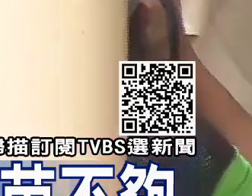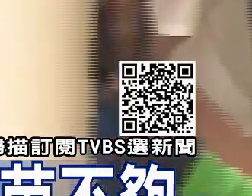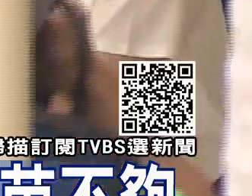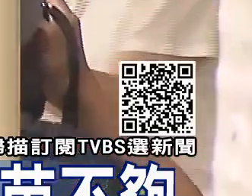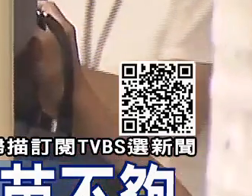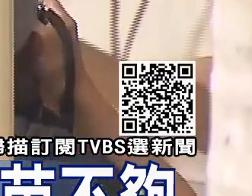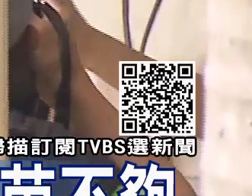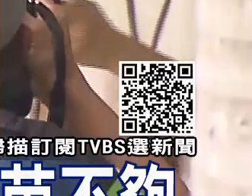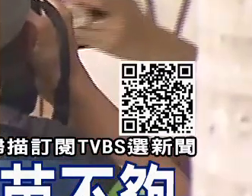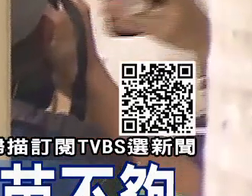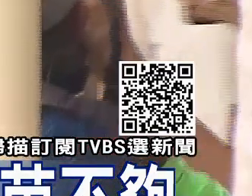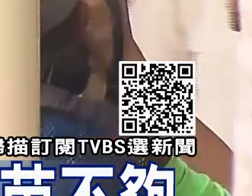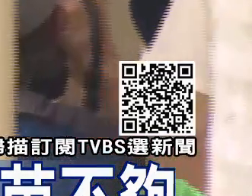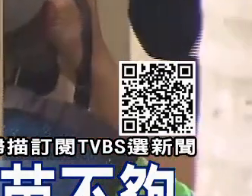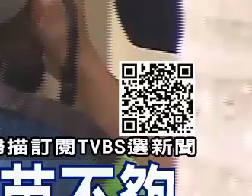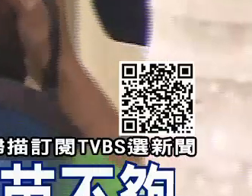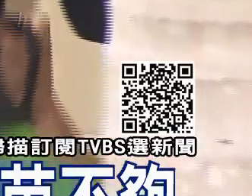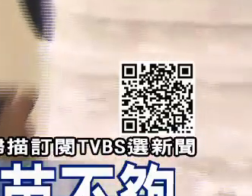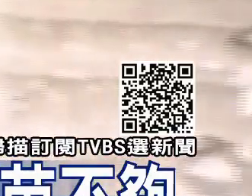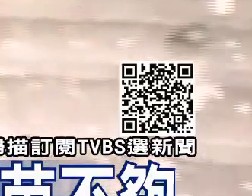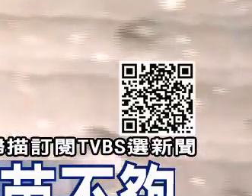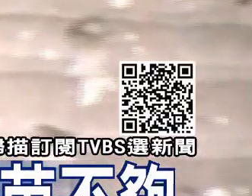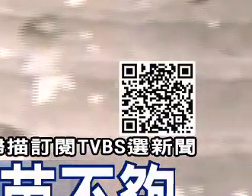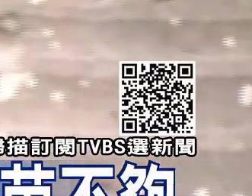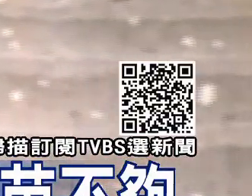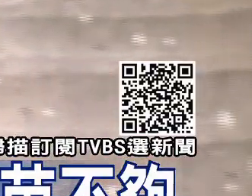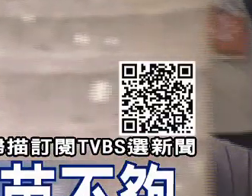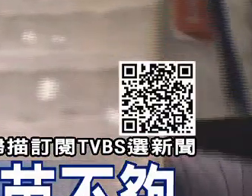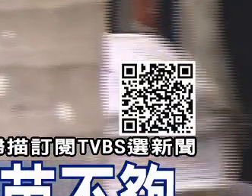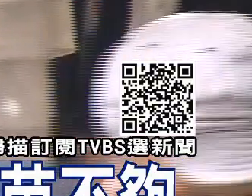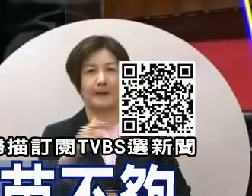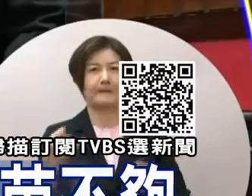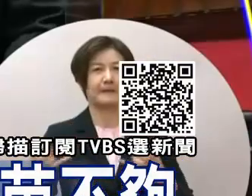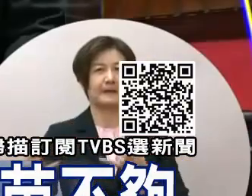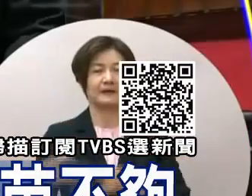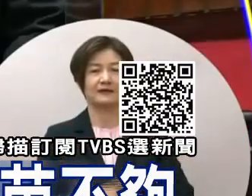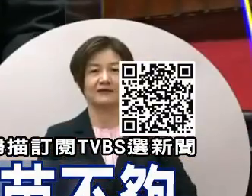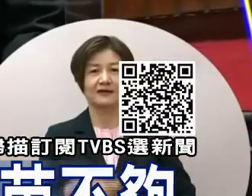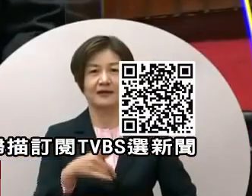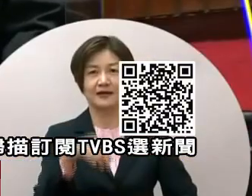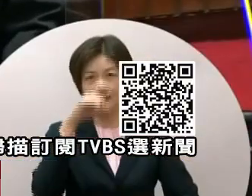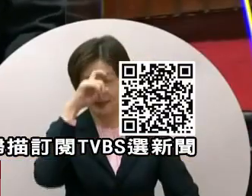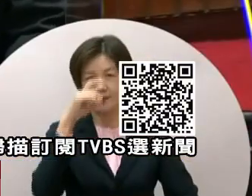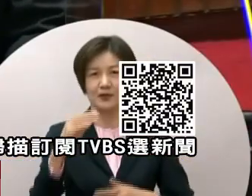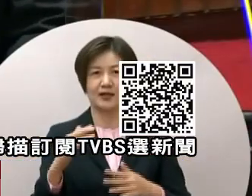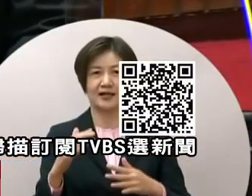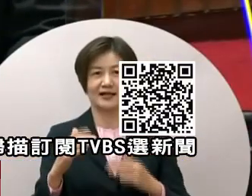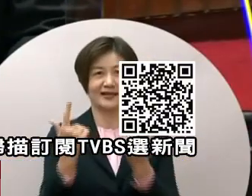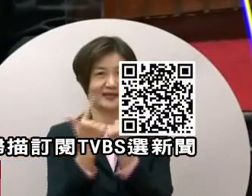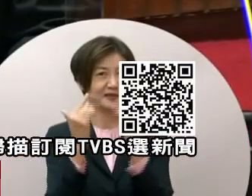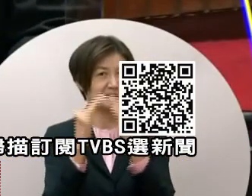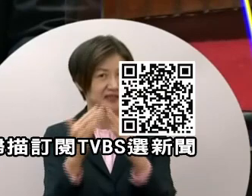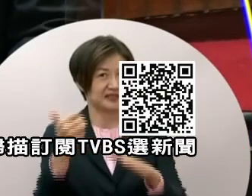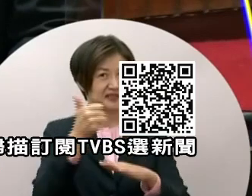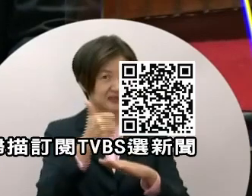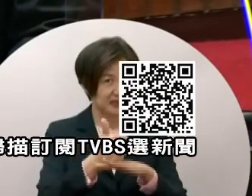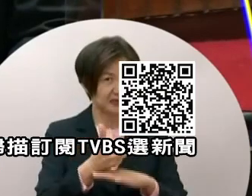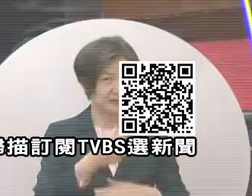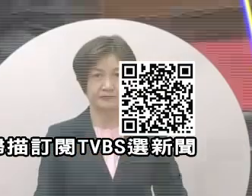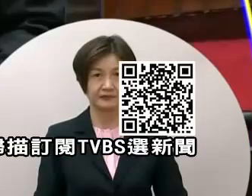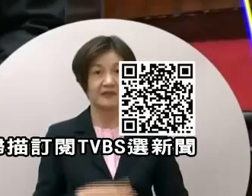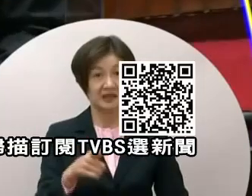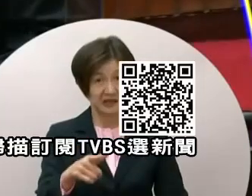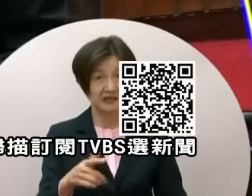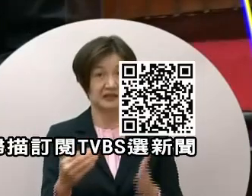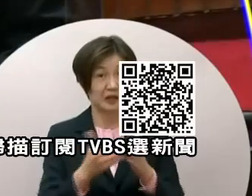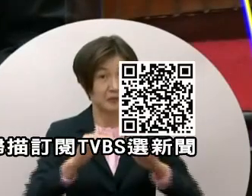宣布。只是现在这个指挥官频频被点名表态这个问题。 我想问一问，有没有意愿要参选台北市